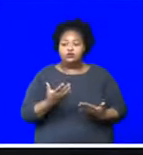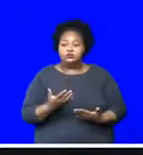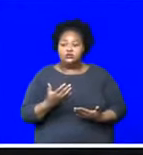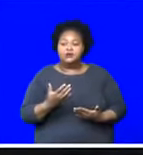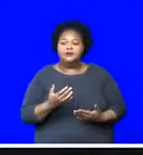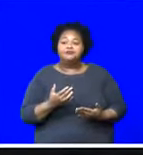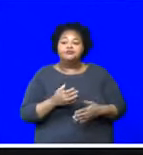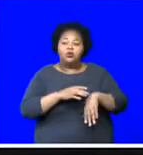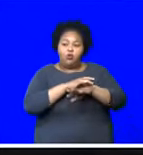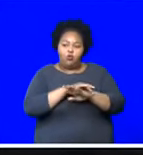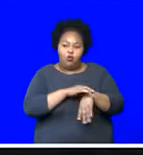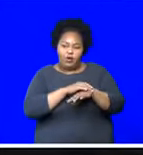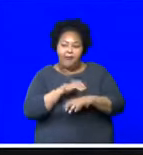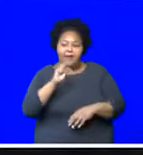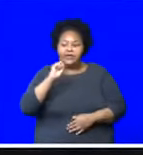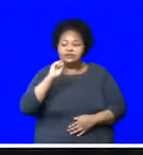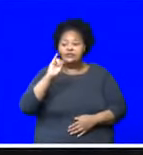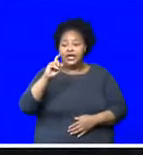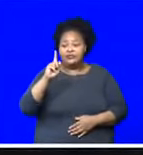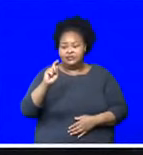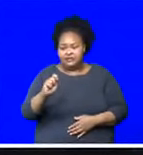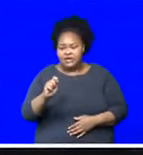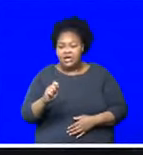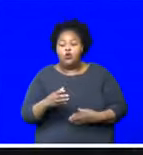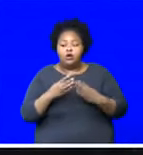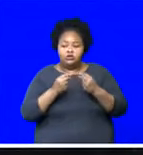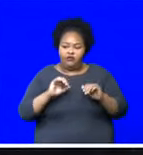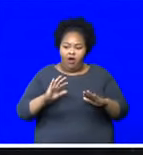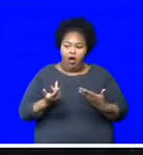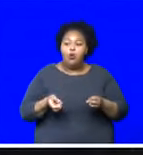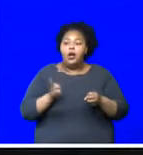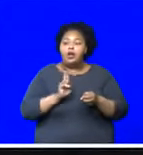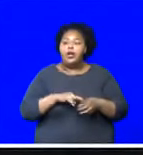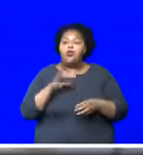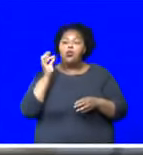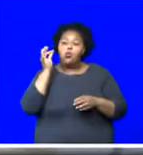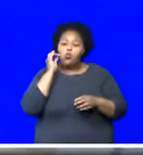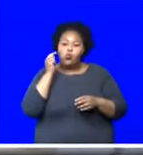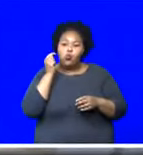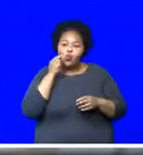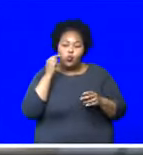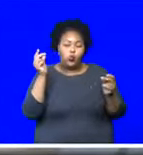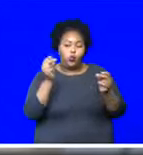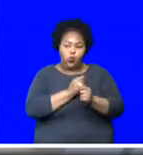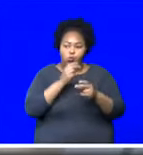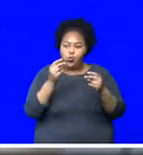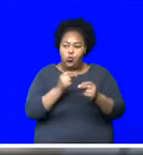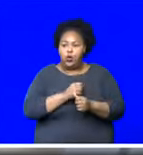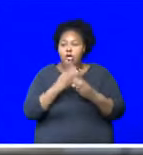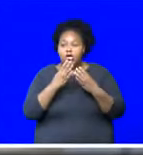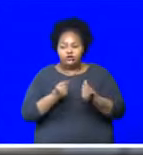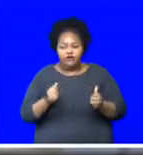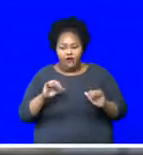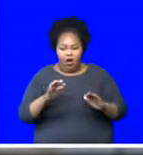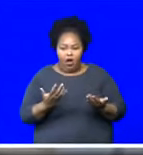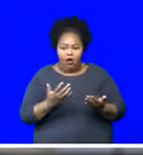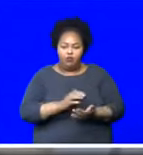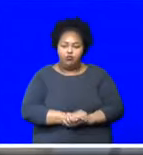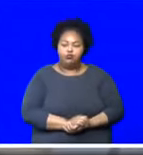kwetifo telicansi, kukhulelwa kanye naletinye tinsaheya. Le business solution